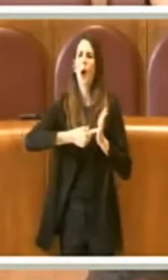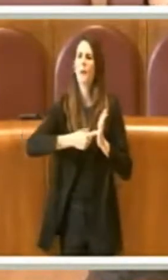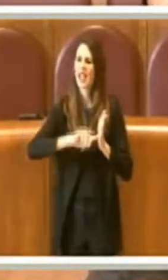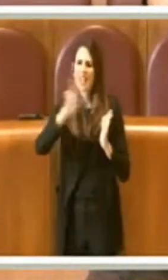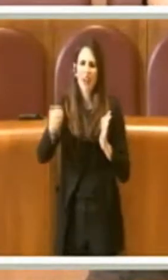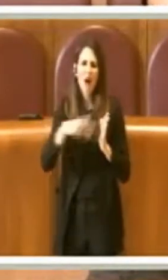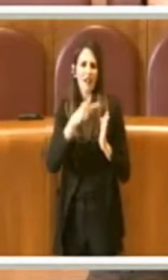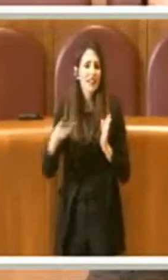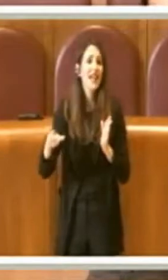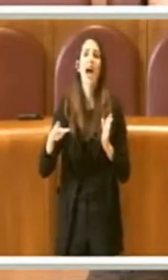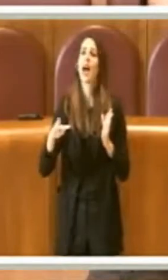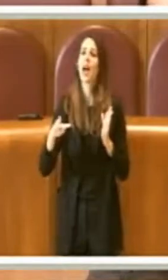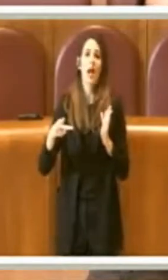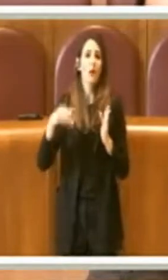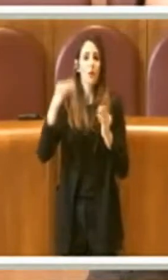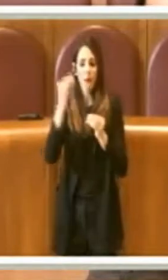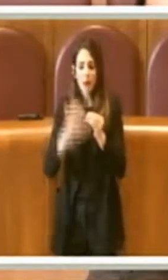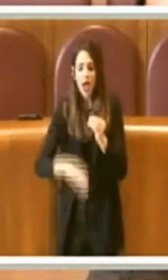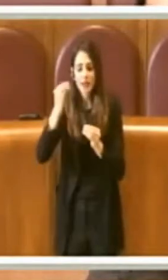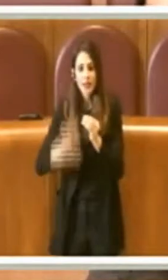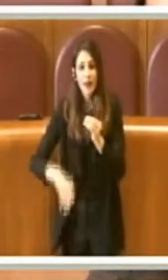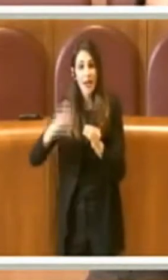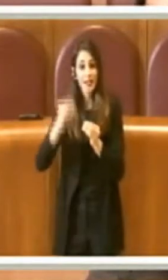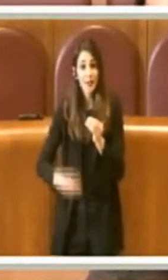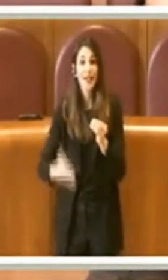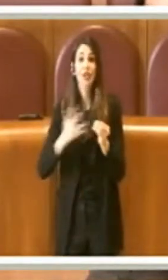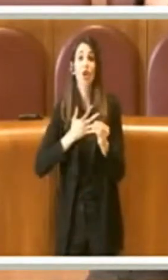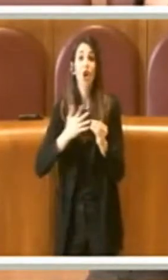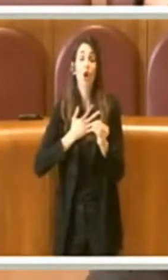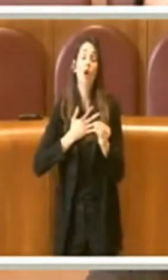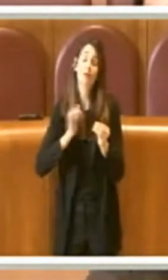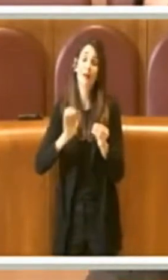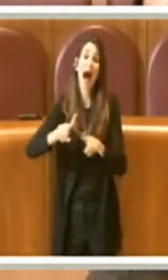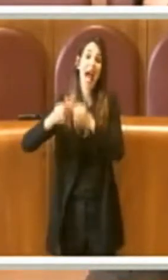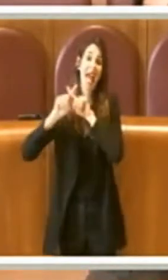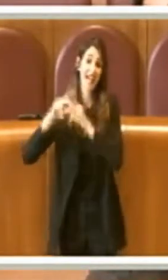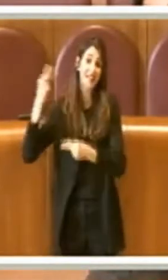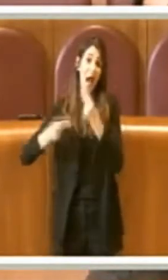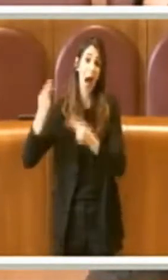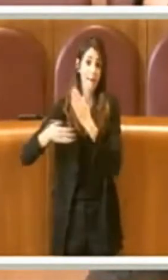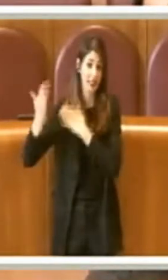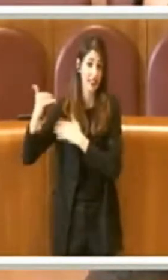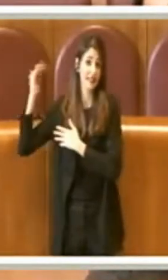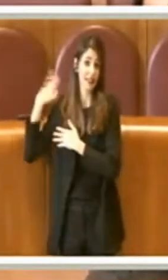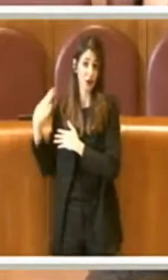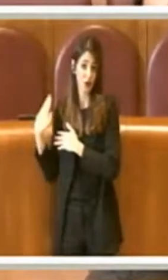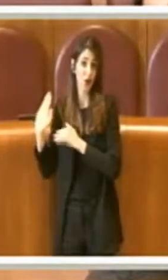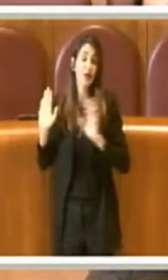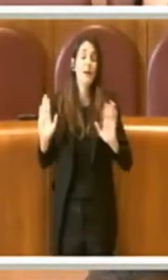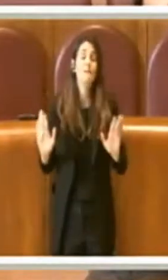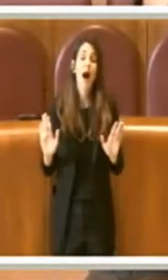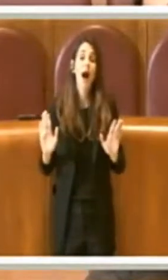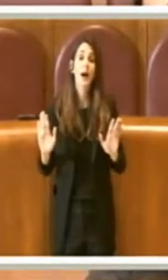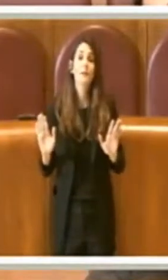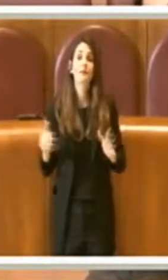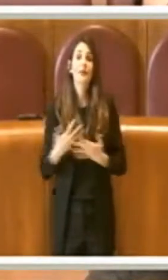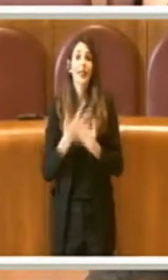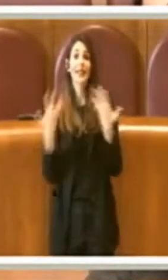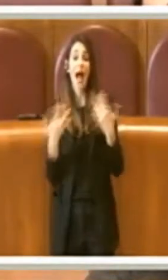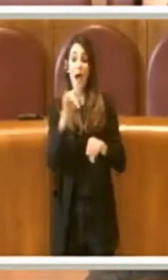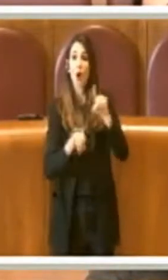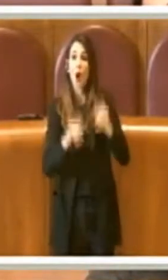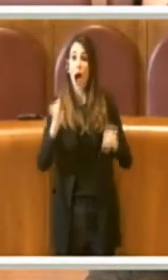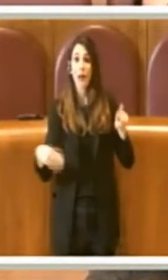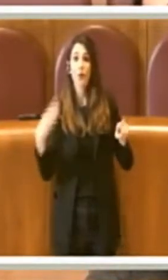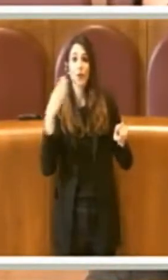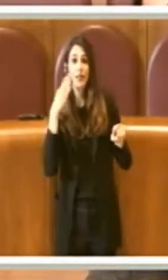amministrazioni, e purtroppo può succedere che a cavallo di due esercizi alcuni vengano riconosciuti per